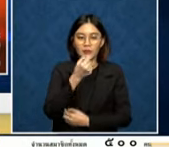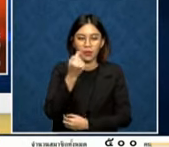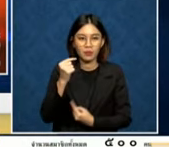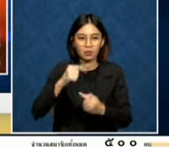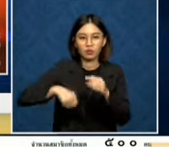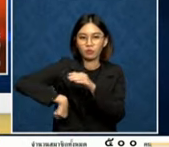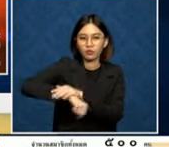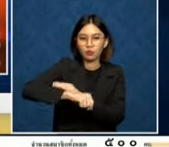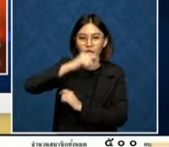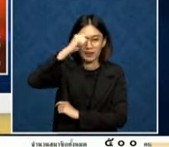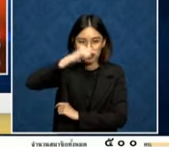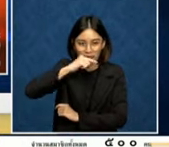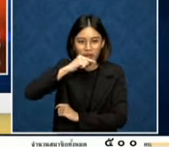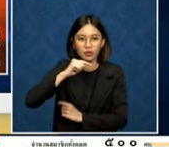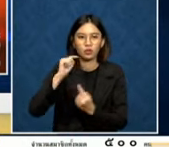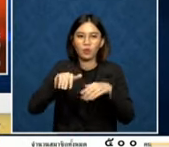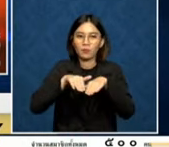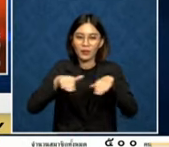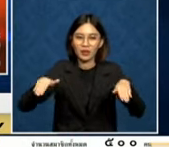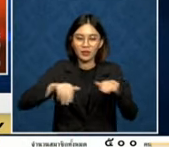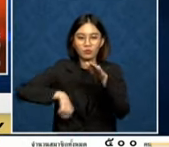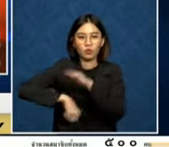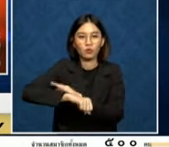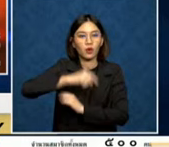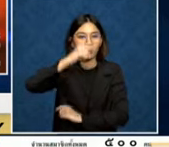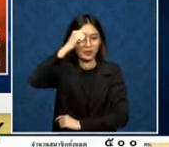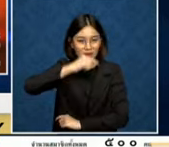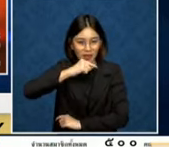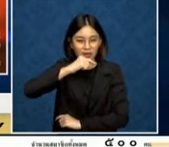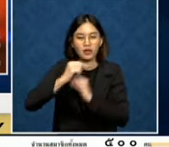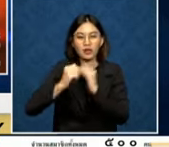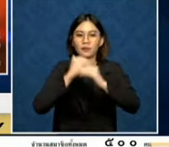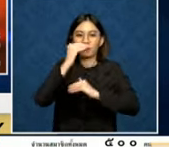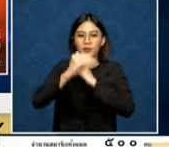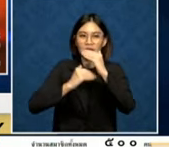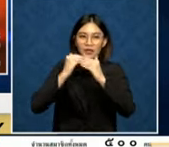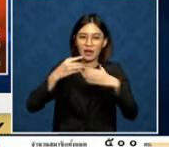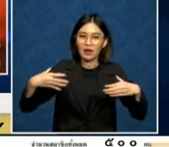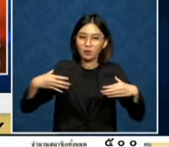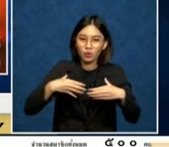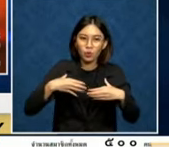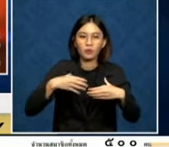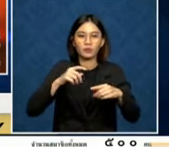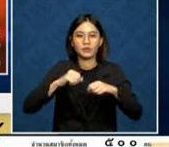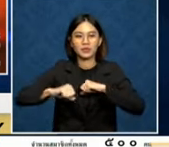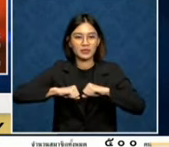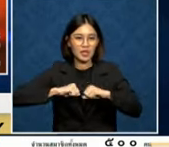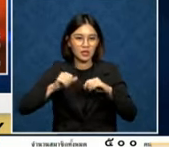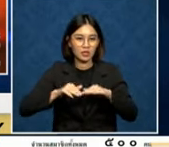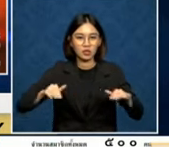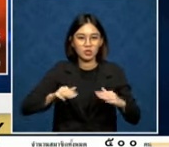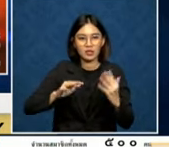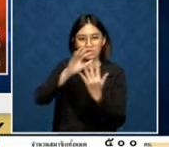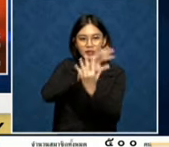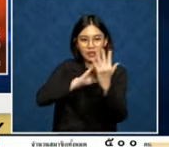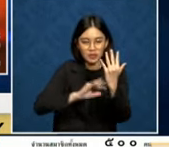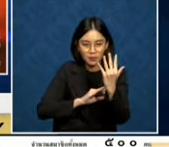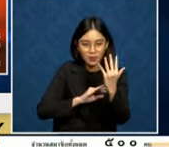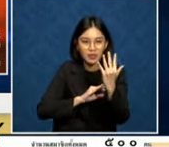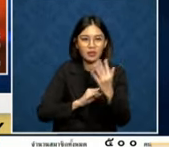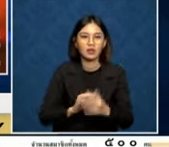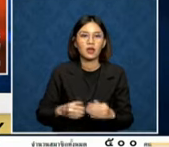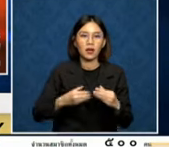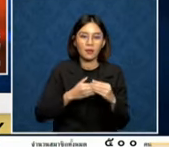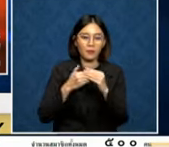ฟุตบอลไทยครับยกระดับมาตรฐานฟุตบอลไทยเนี่ยนะครับพัฒนาหลีกเยาวชนยุวชนททั่วประเทศครับพาบอล